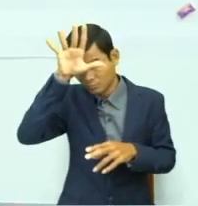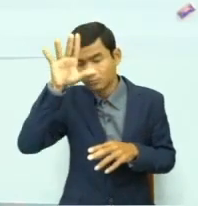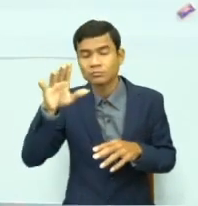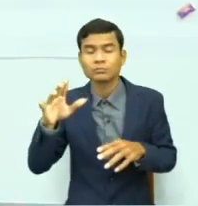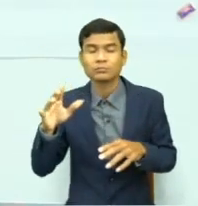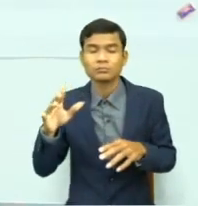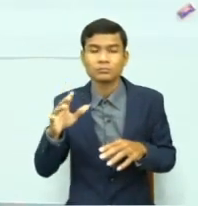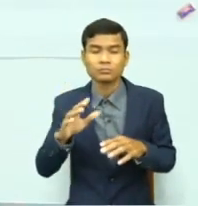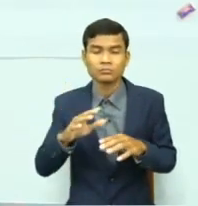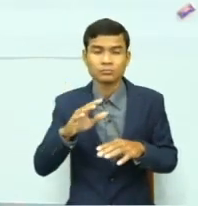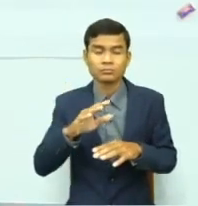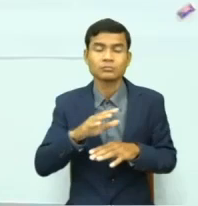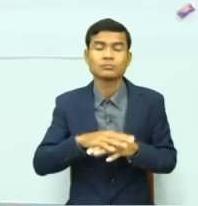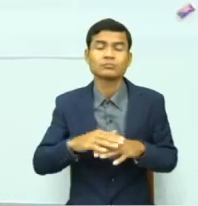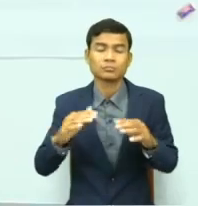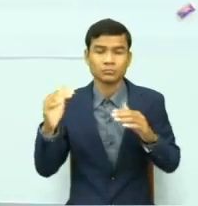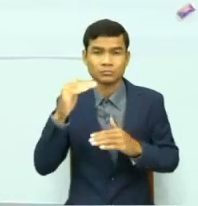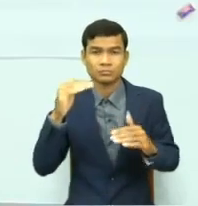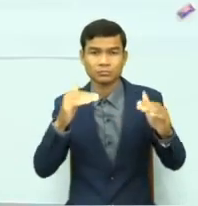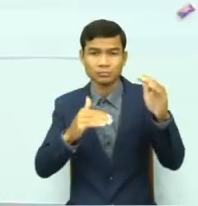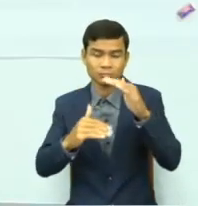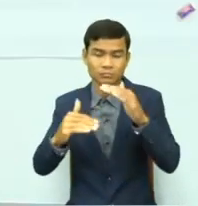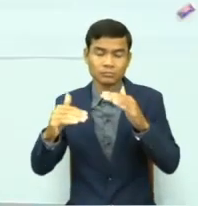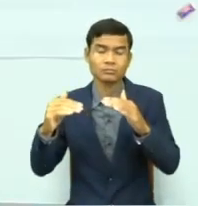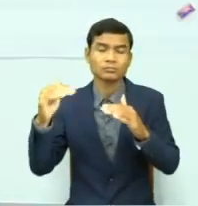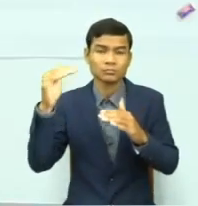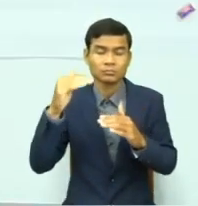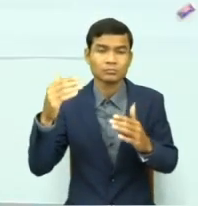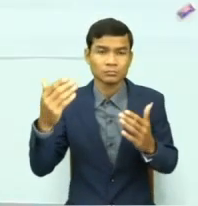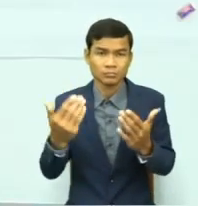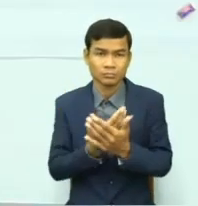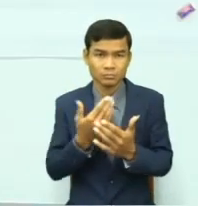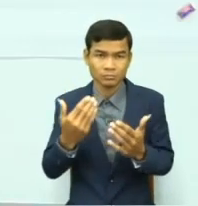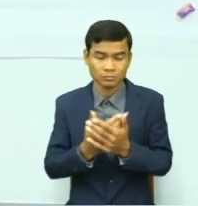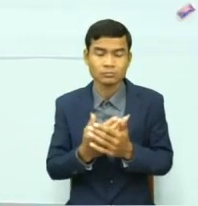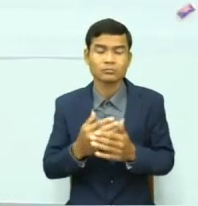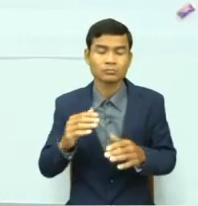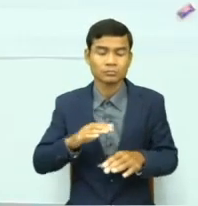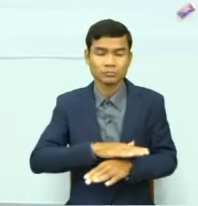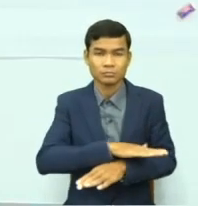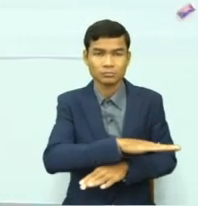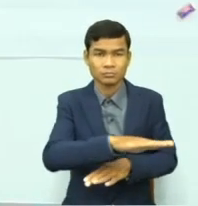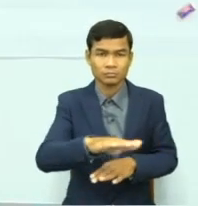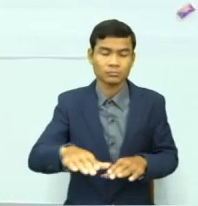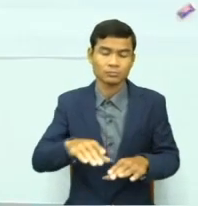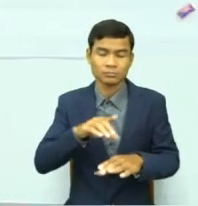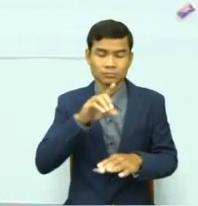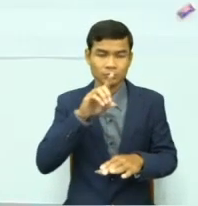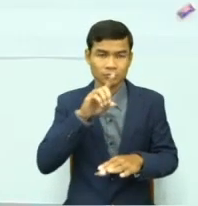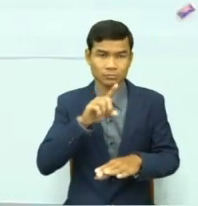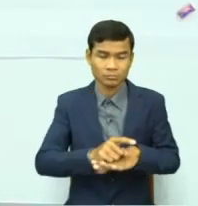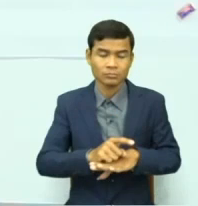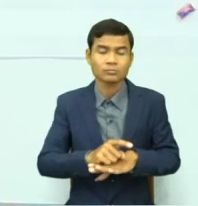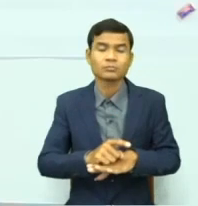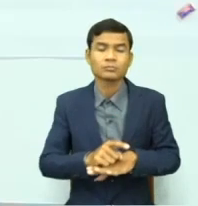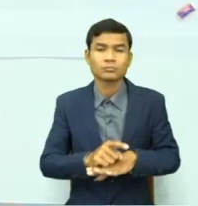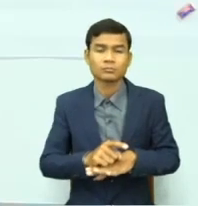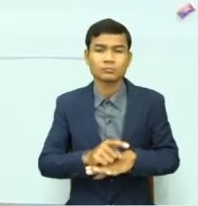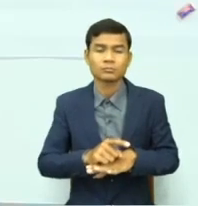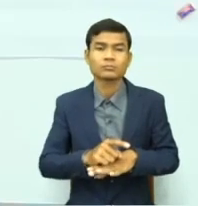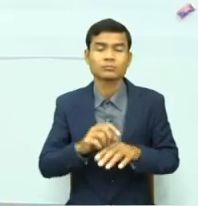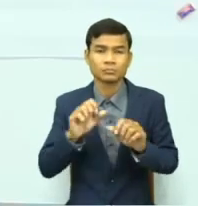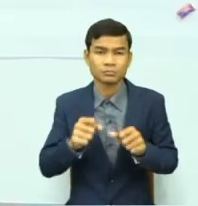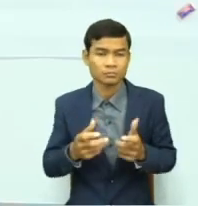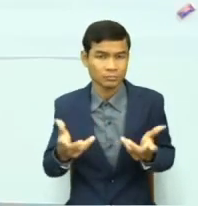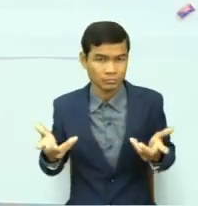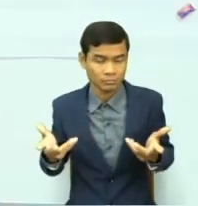thamay bình tây rột thả chẳng ta bị bộ rấy chuồn đang bị vậy chẳng con đăng tế ta bị chuồn miền